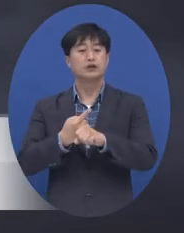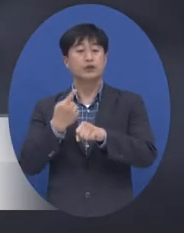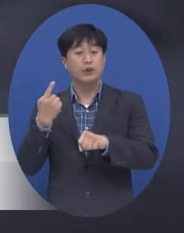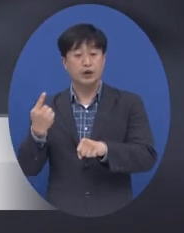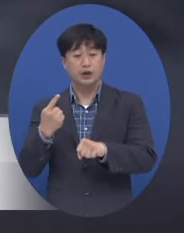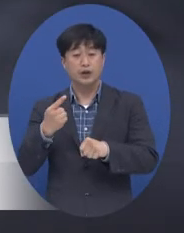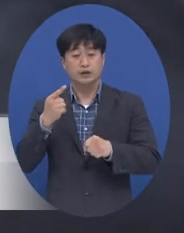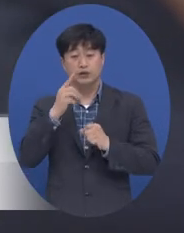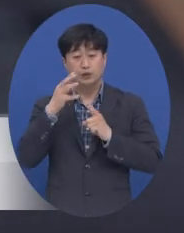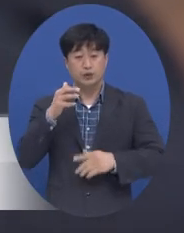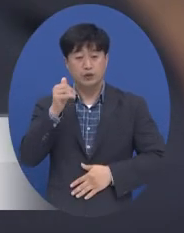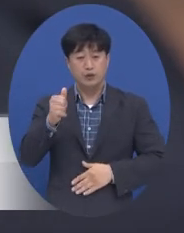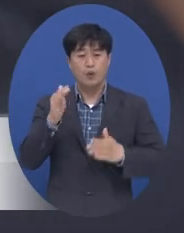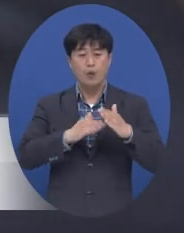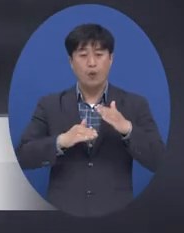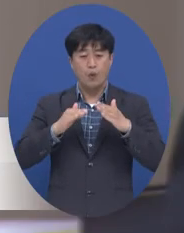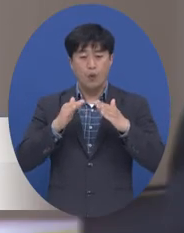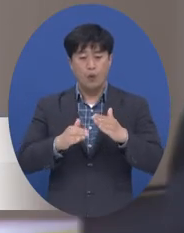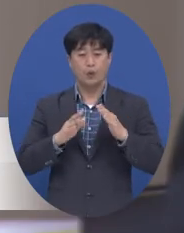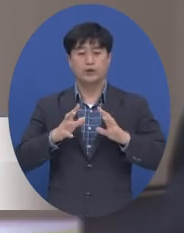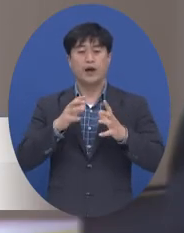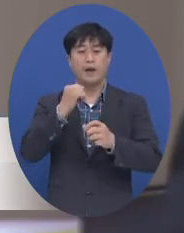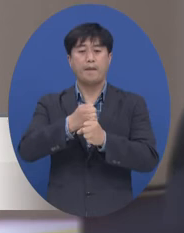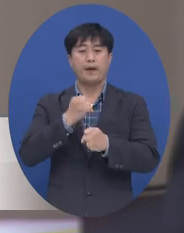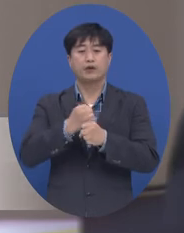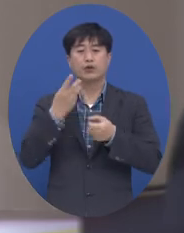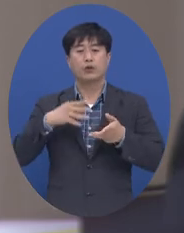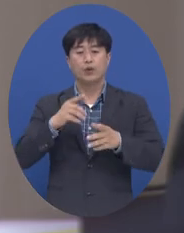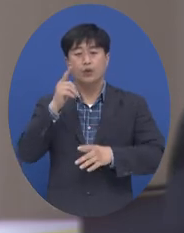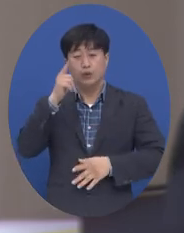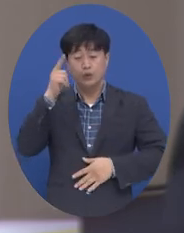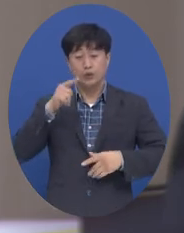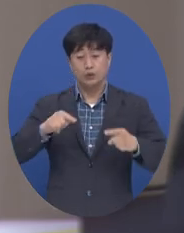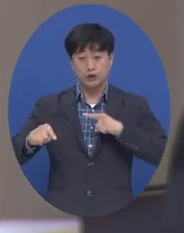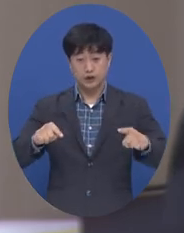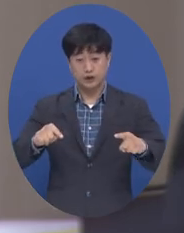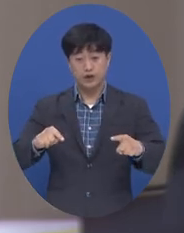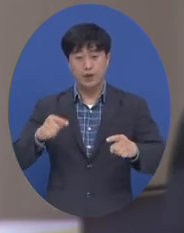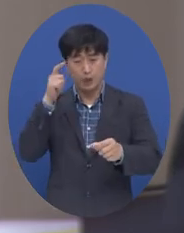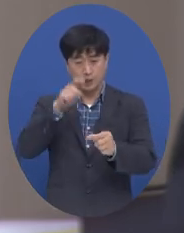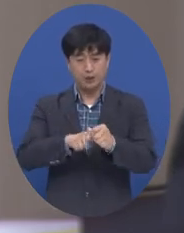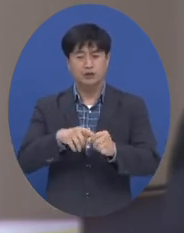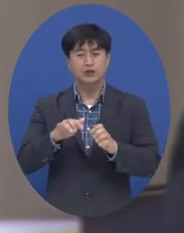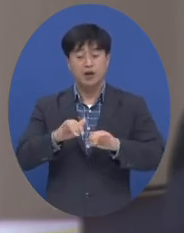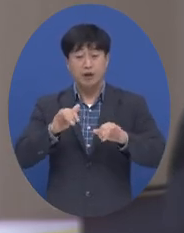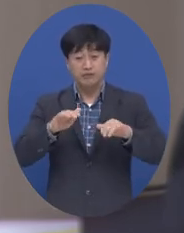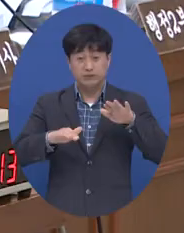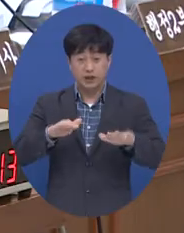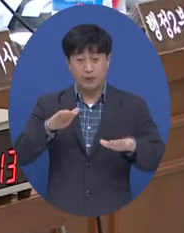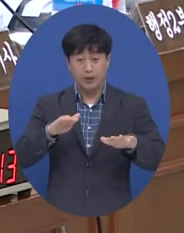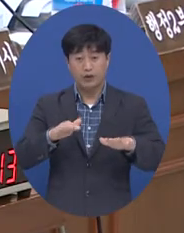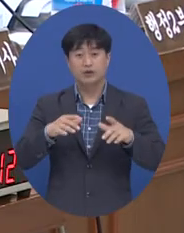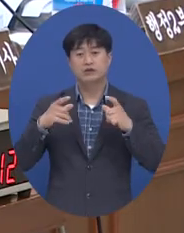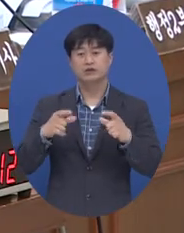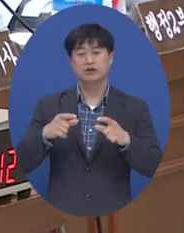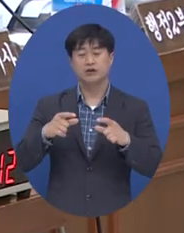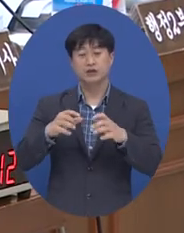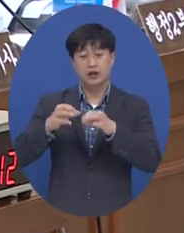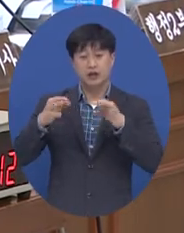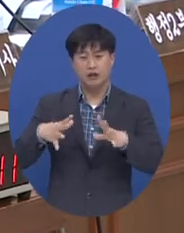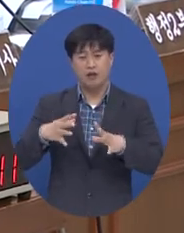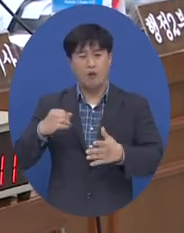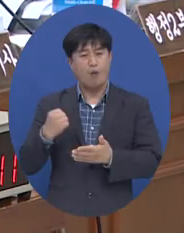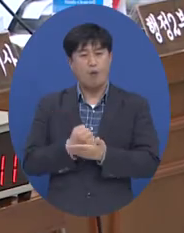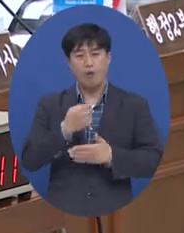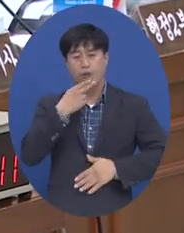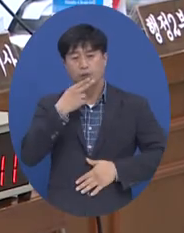이재명 경기도지사는 공정한 세상을 만드는 것이 도정 목표이며 사람 불평등은 물론 지역 간 억울함이 없도록 노력을